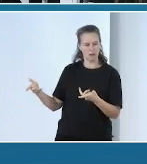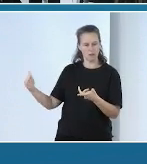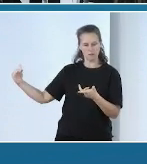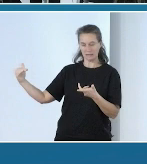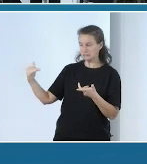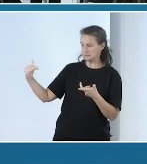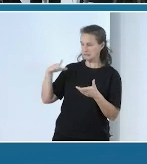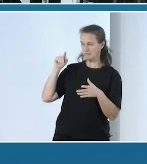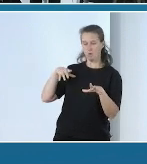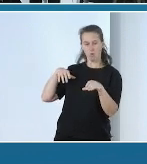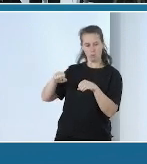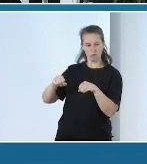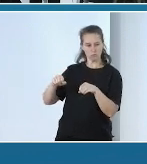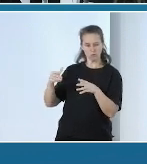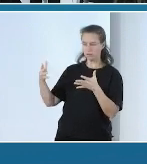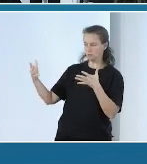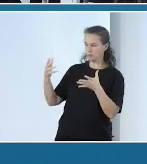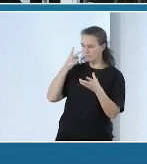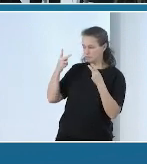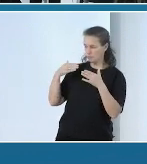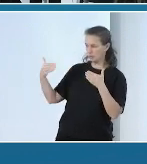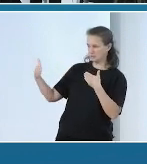cette compensation de